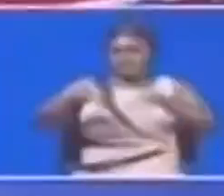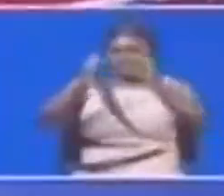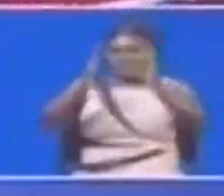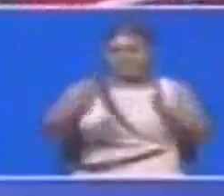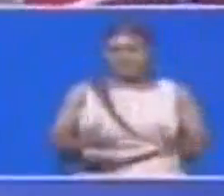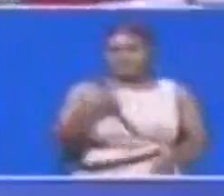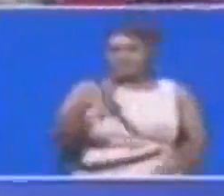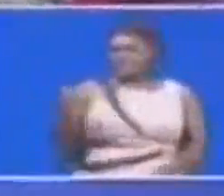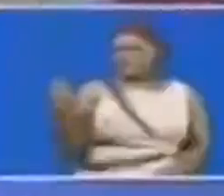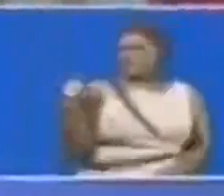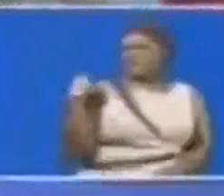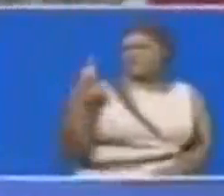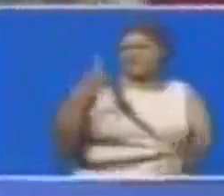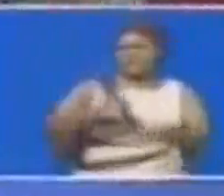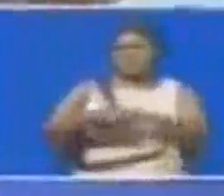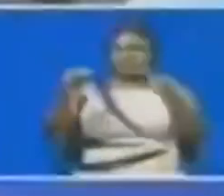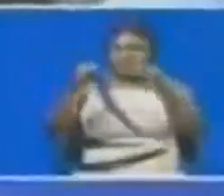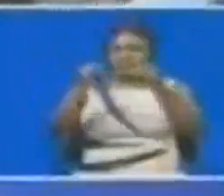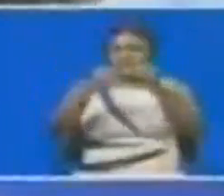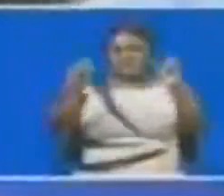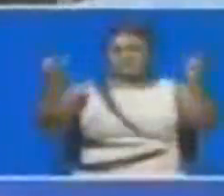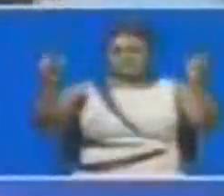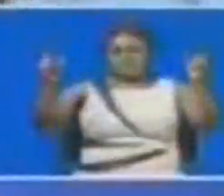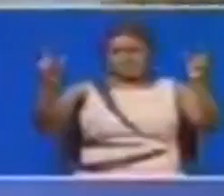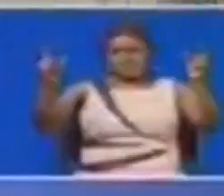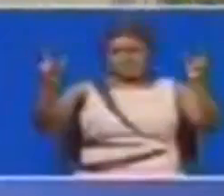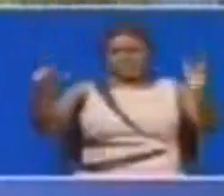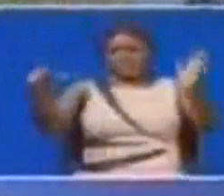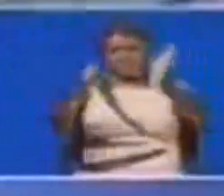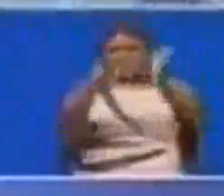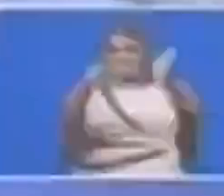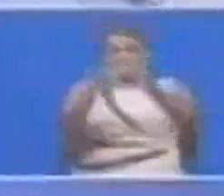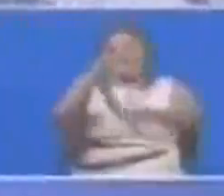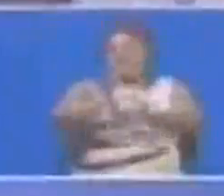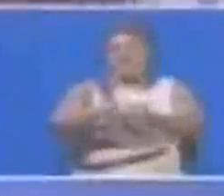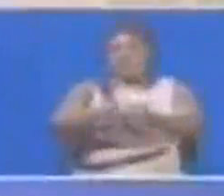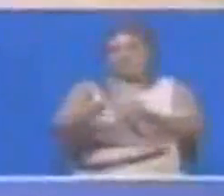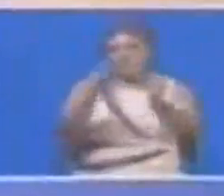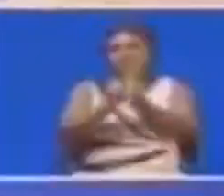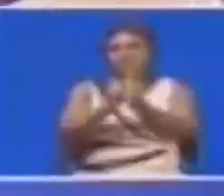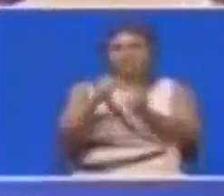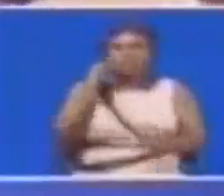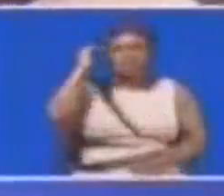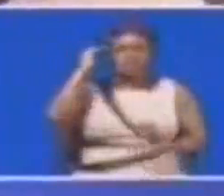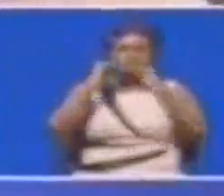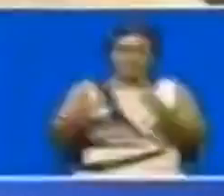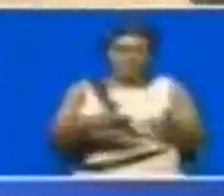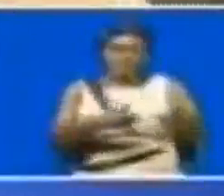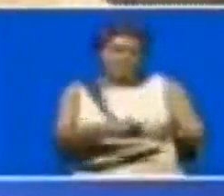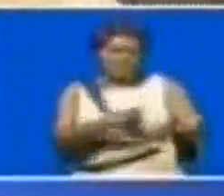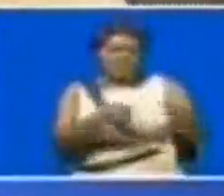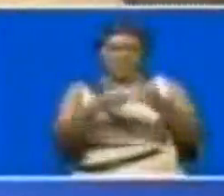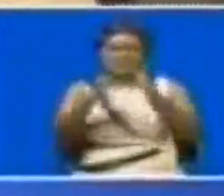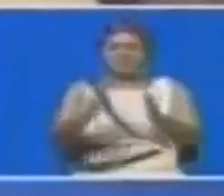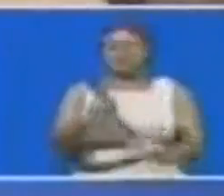mwenyekiti huyo aliyasema jana wakati wa kikao na wanahabari na kumweka pabaya na walimu hao ambao walitoa semi za kukashifu uongozi